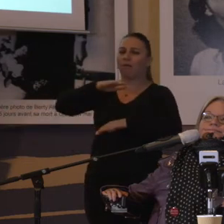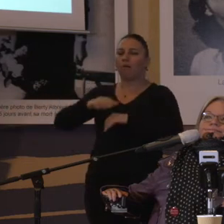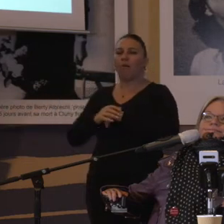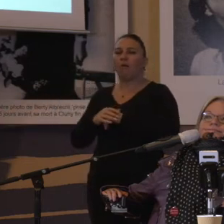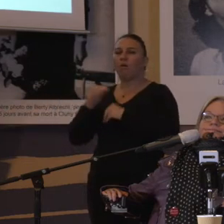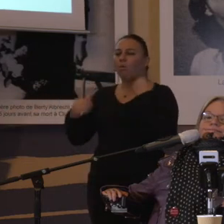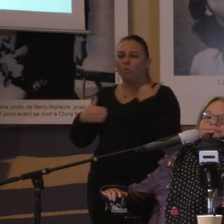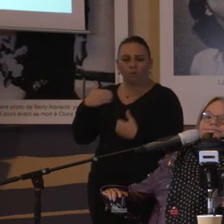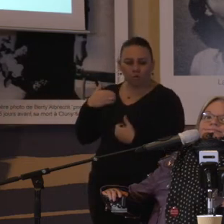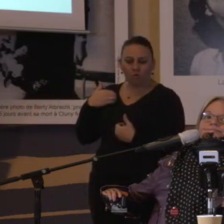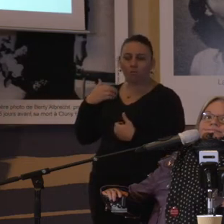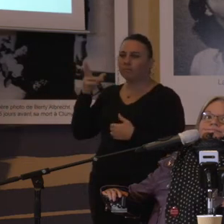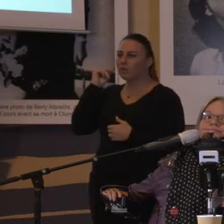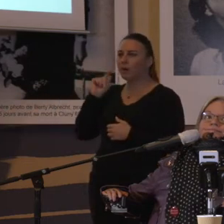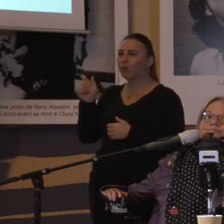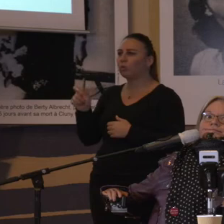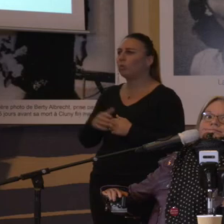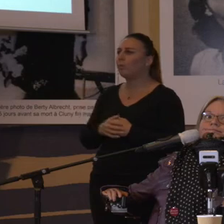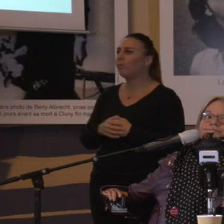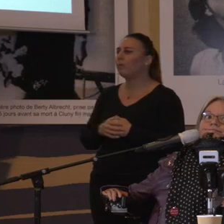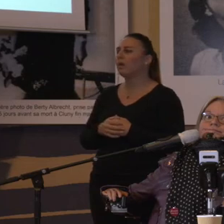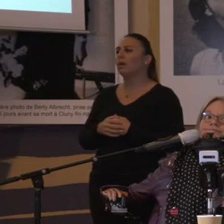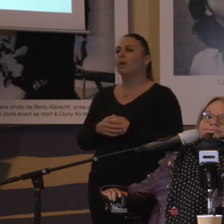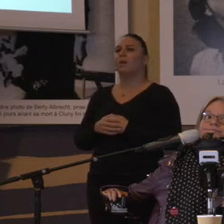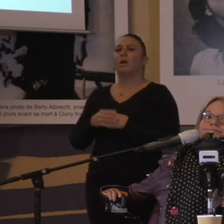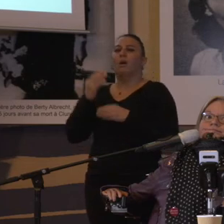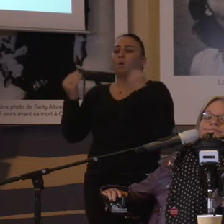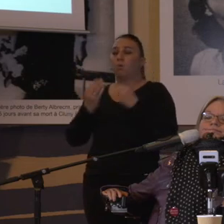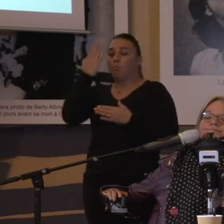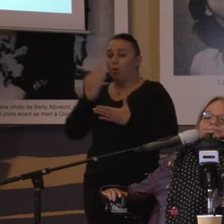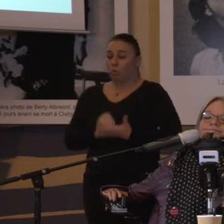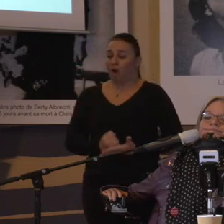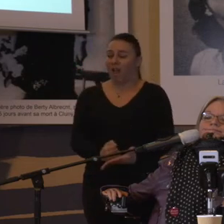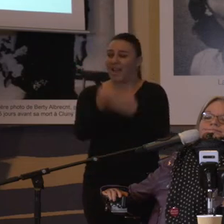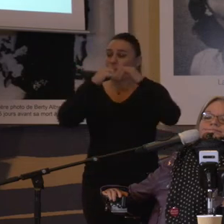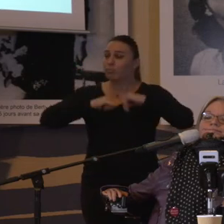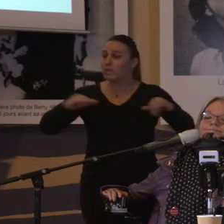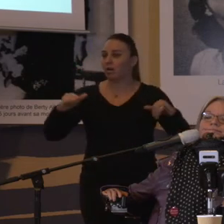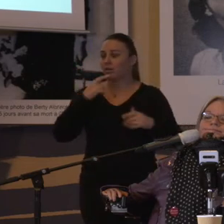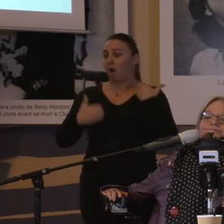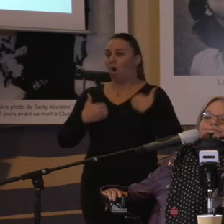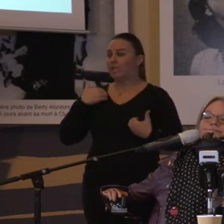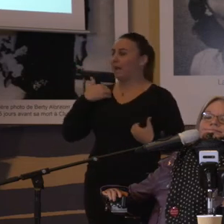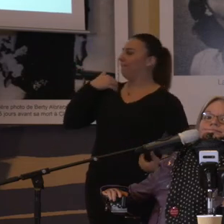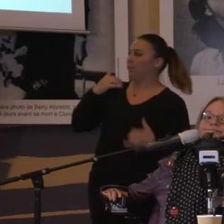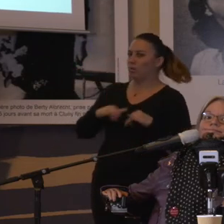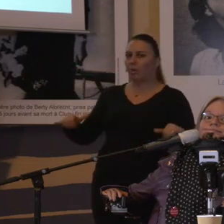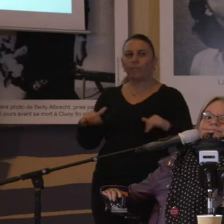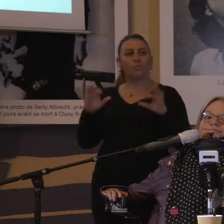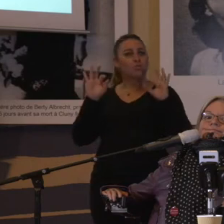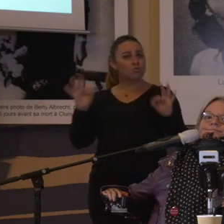handicapées et à celles nécessitant des niveaux élevés de soutien. Ça rejoint la petite digression, la